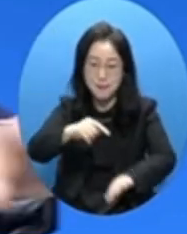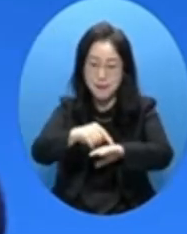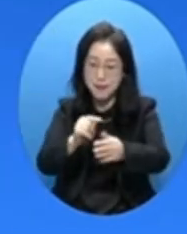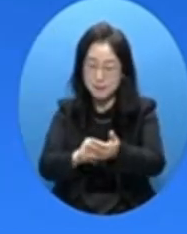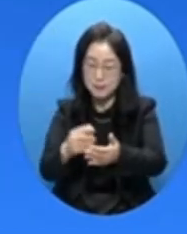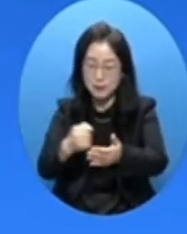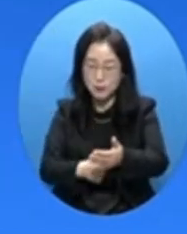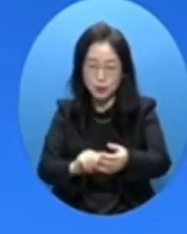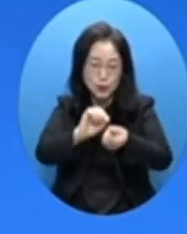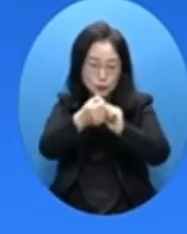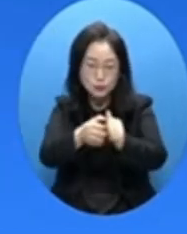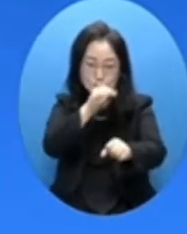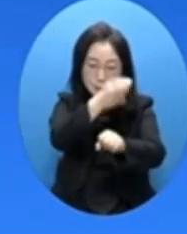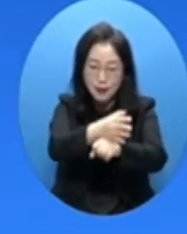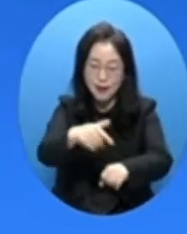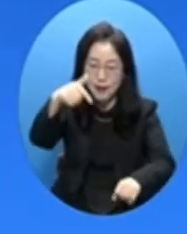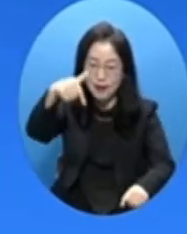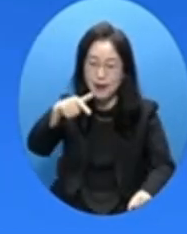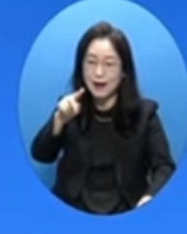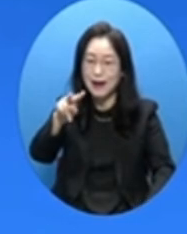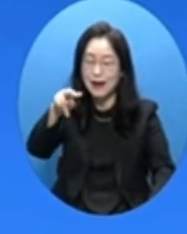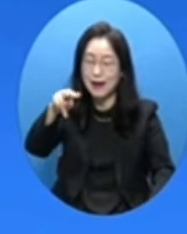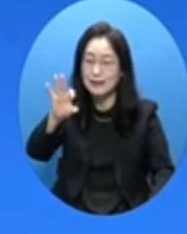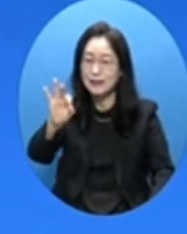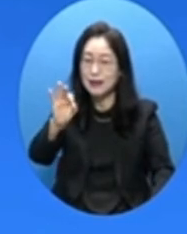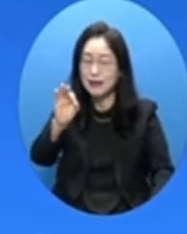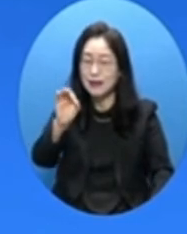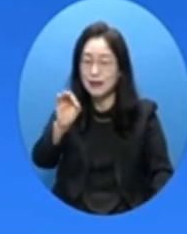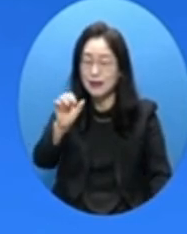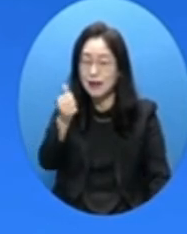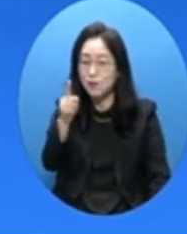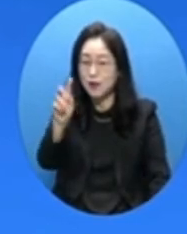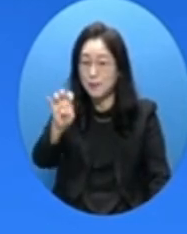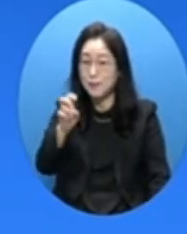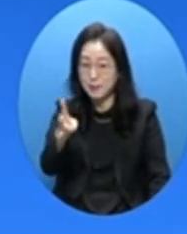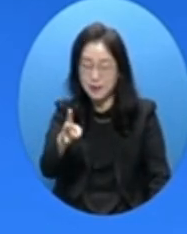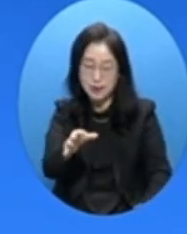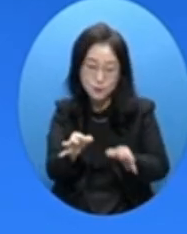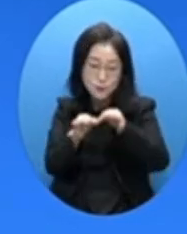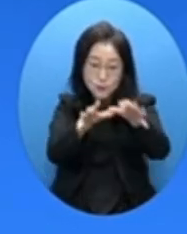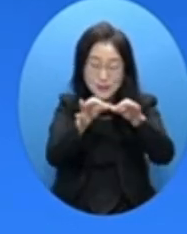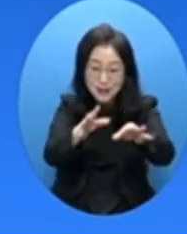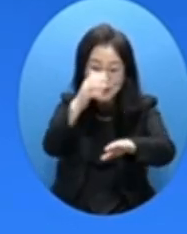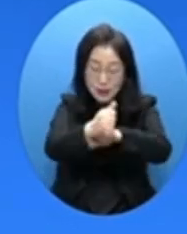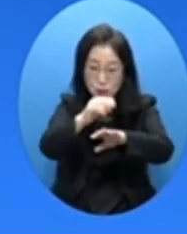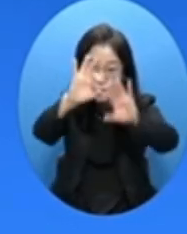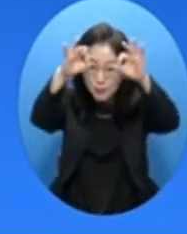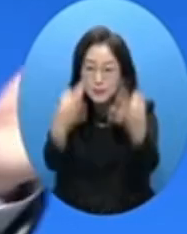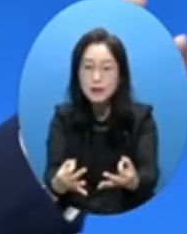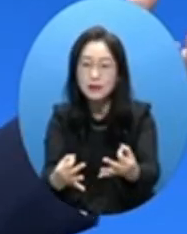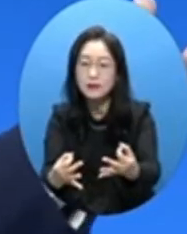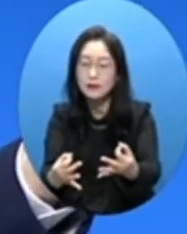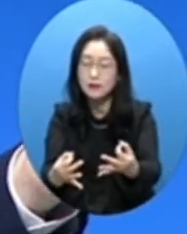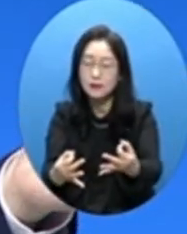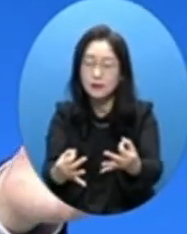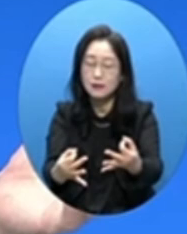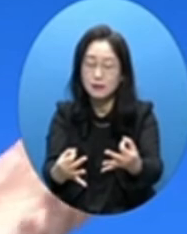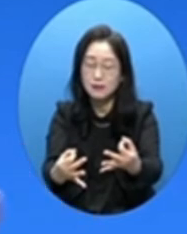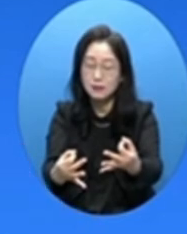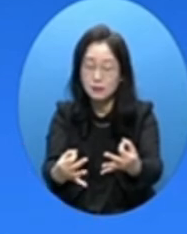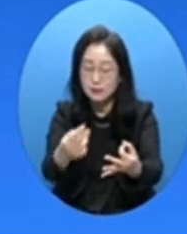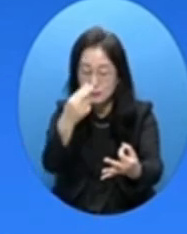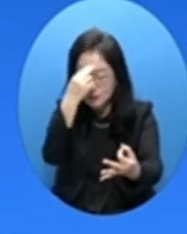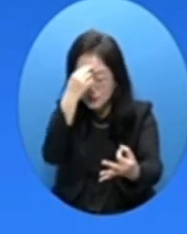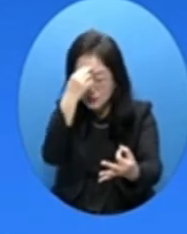주식에 투자도 하고 가상화폐 쳐다 하고 투자를 했는데 이것이 폭락하니까 그들이 삶의 목적을 잃어버렸습니다